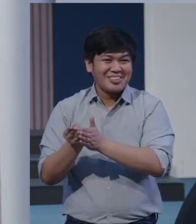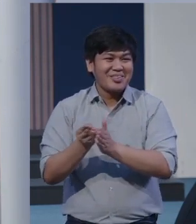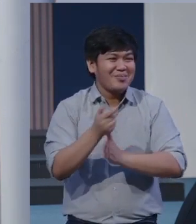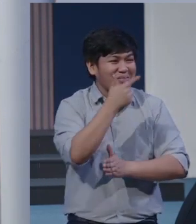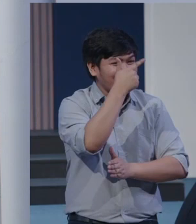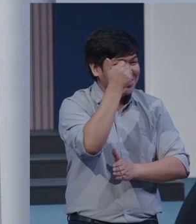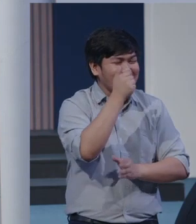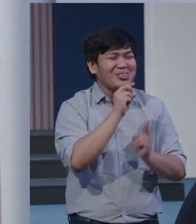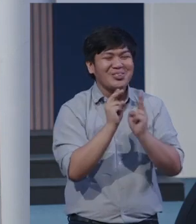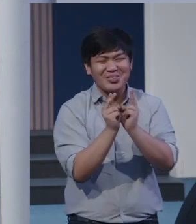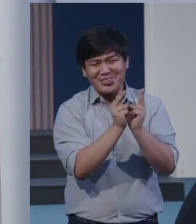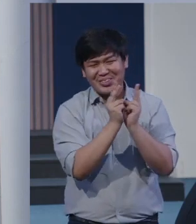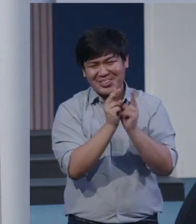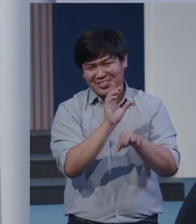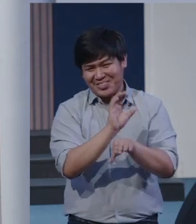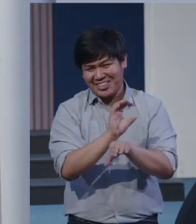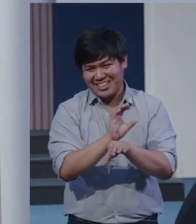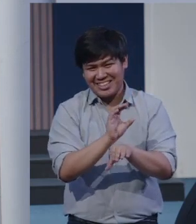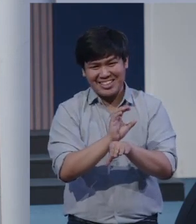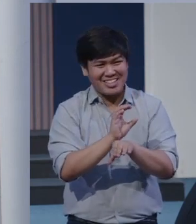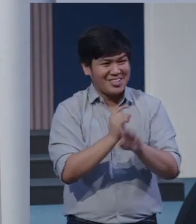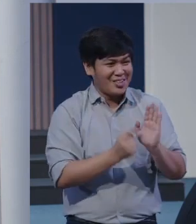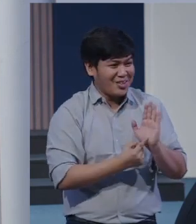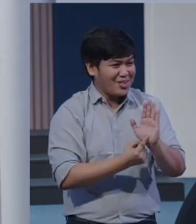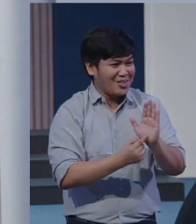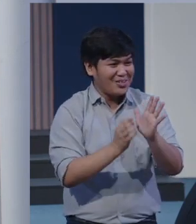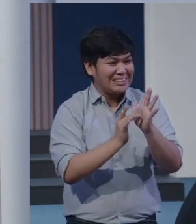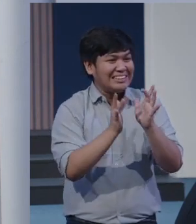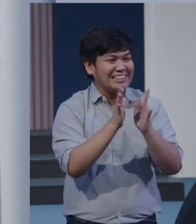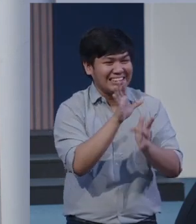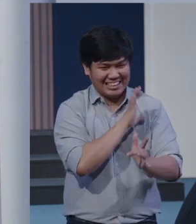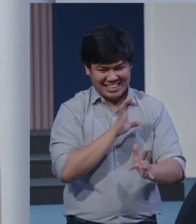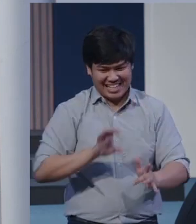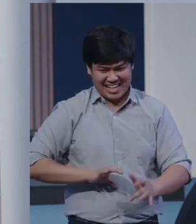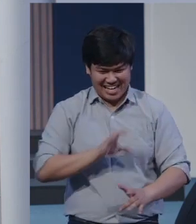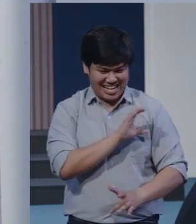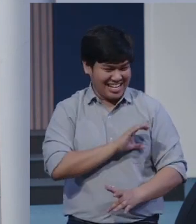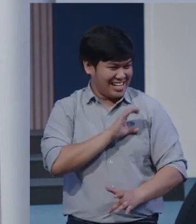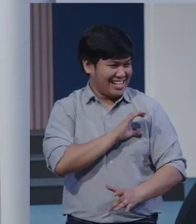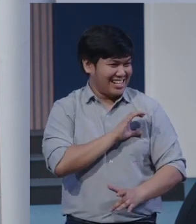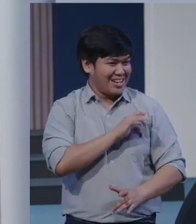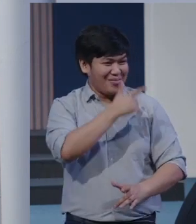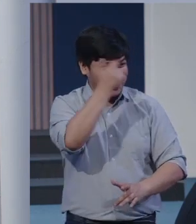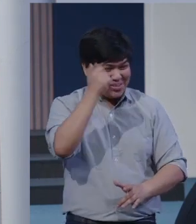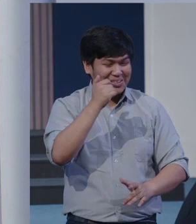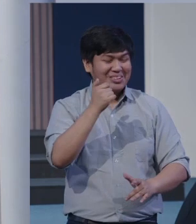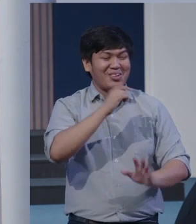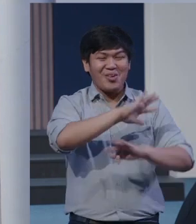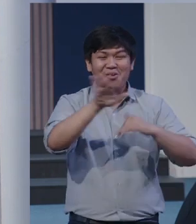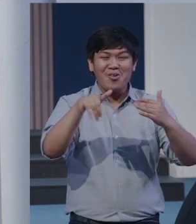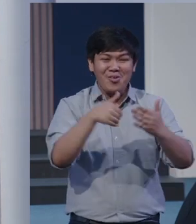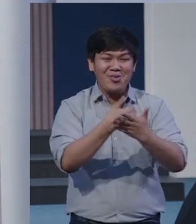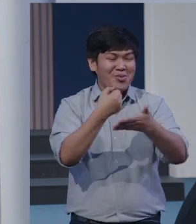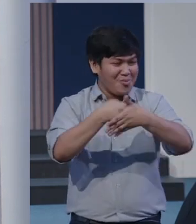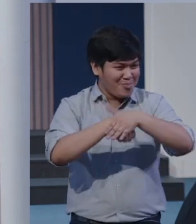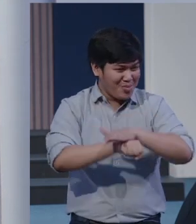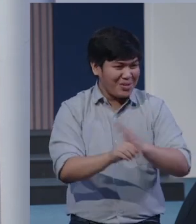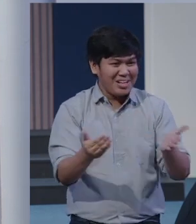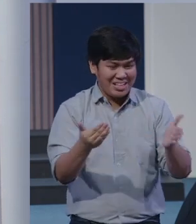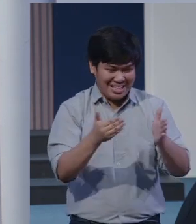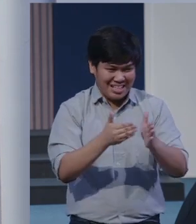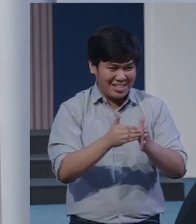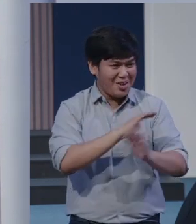at ang pag-ibig na iyan ay kanya ng ipinagkaloob sa lahat ng kanyang ipinanganak na muli at binago